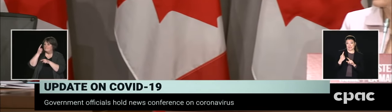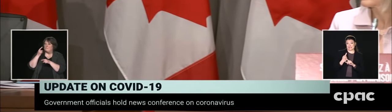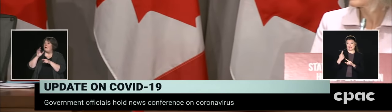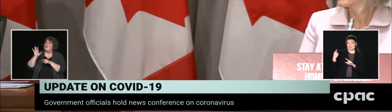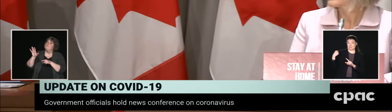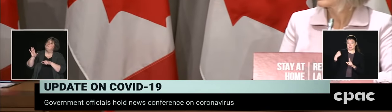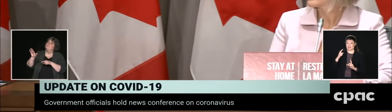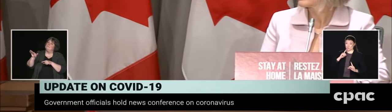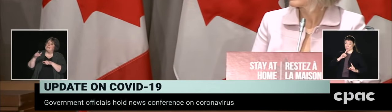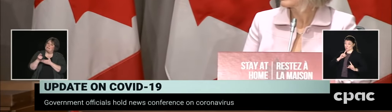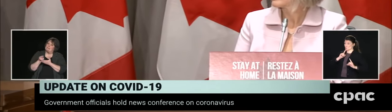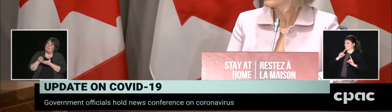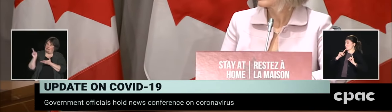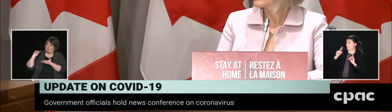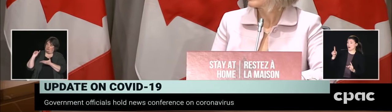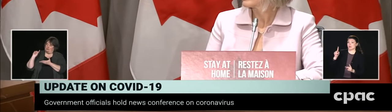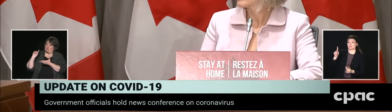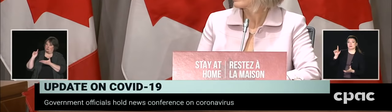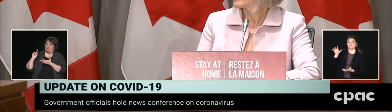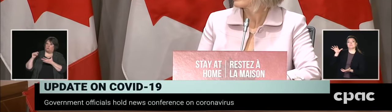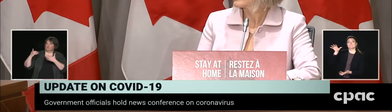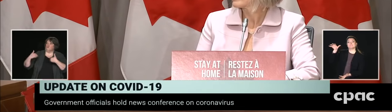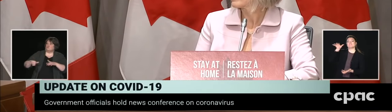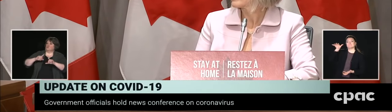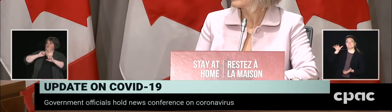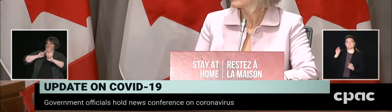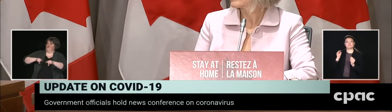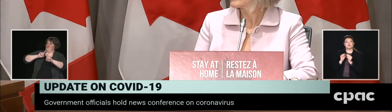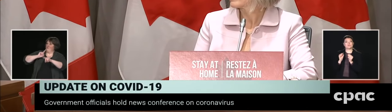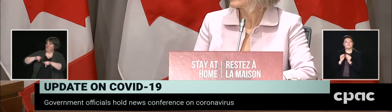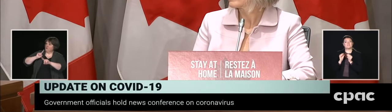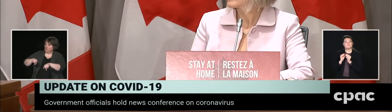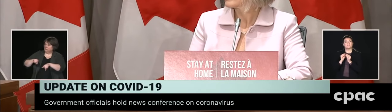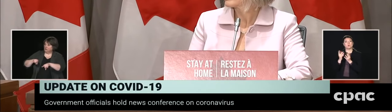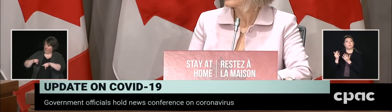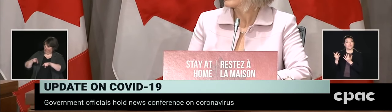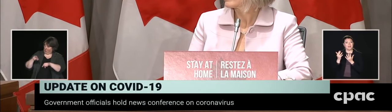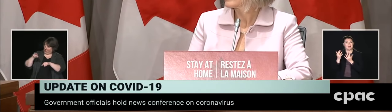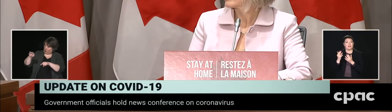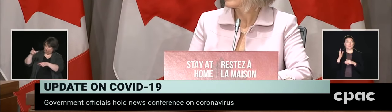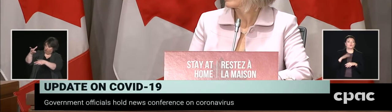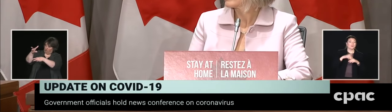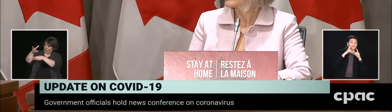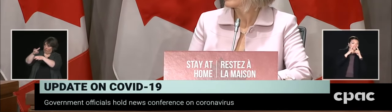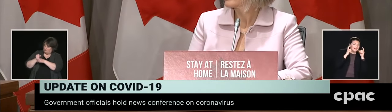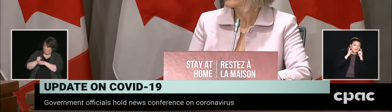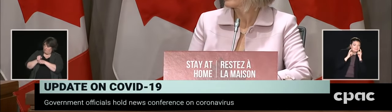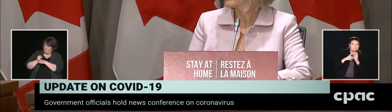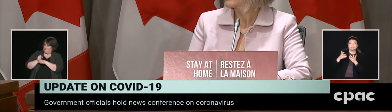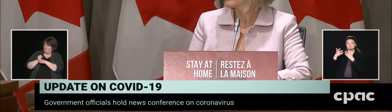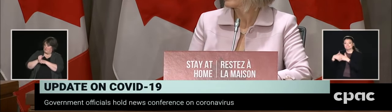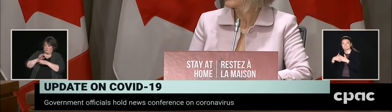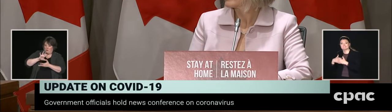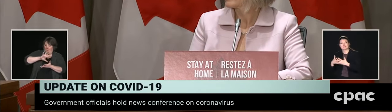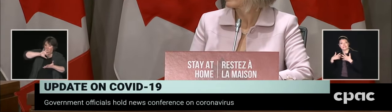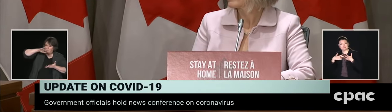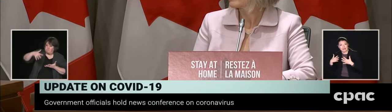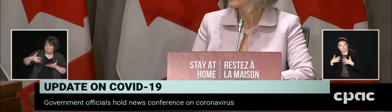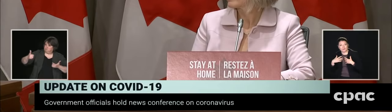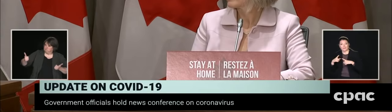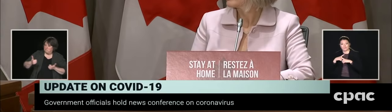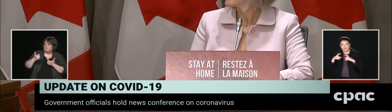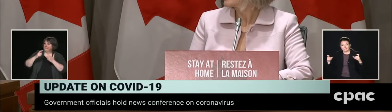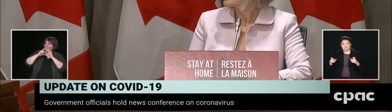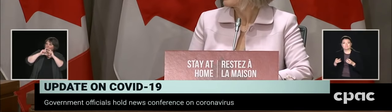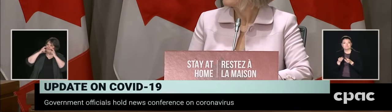chiffre, nombre de, que ce soit des masques, que ce soit des respirateurs, d'équipements qui est arrivé dans chaque province?